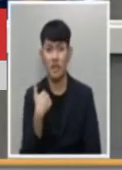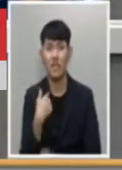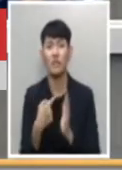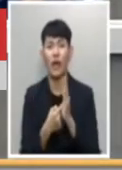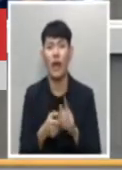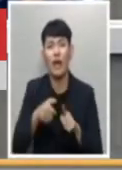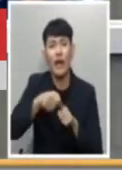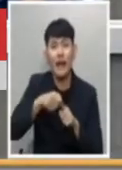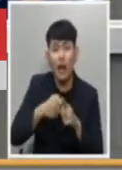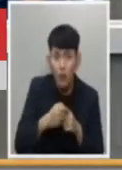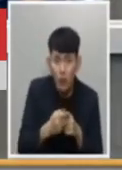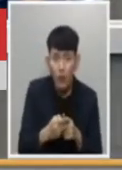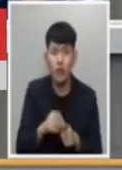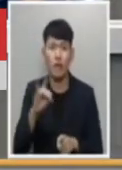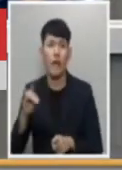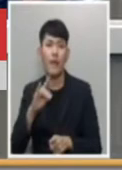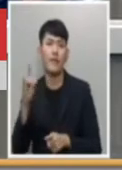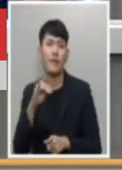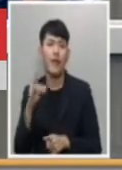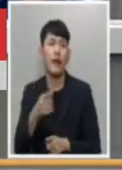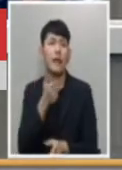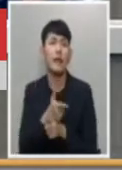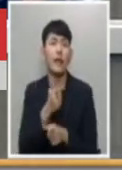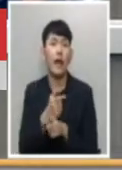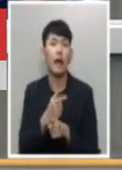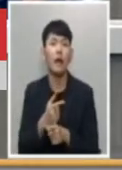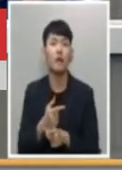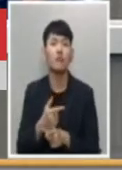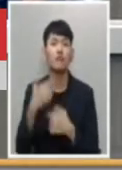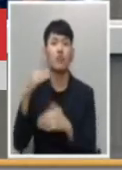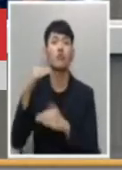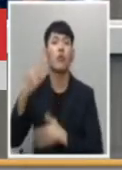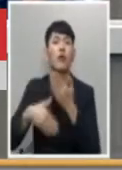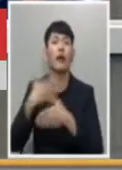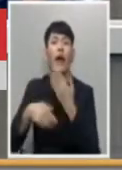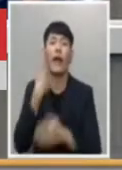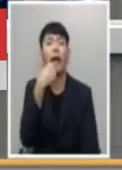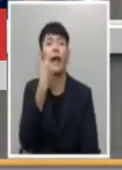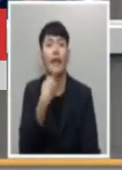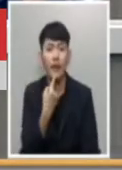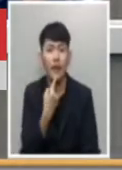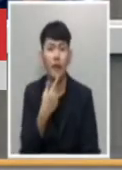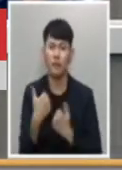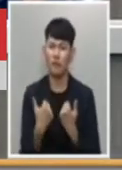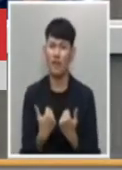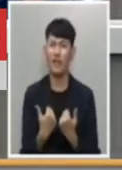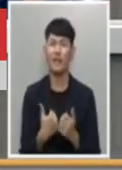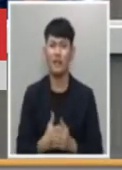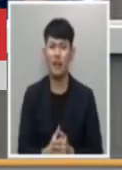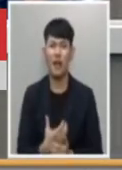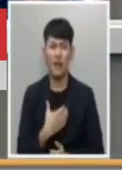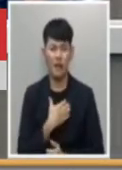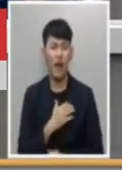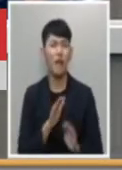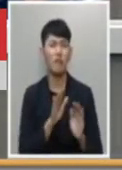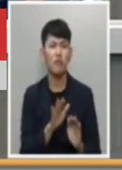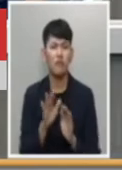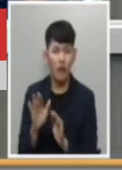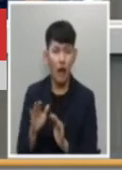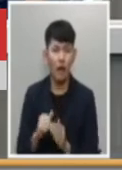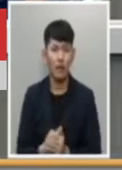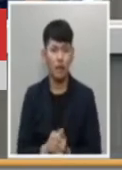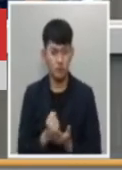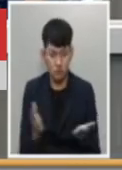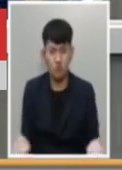เลี้ยงสัตว์ไปขายใครครับปลูกถั่วเขียวไปขายใครครับวันนี้นี่อยากจะให้ท่านได้ส่งเส